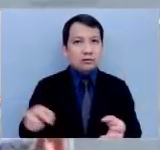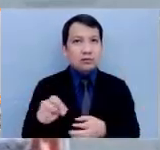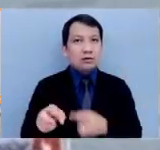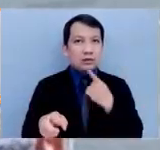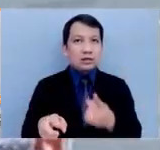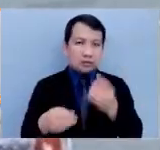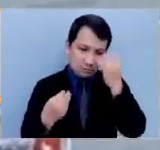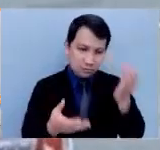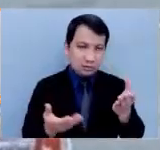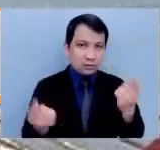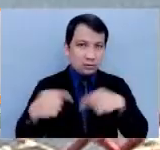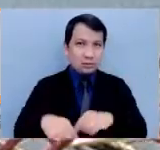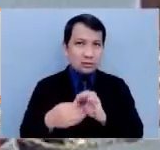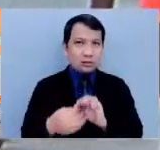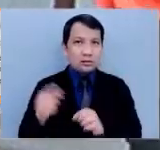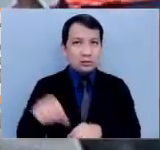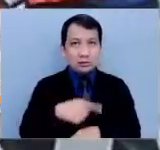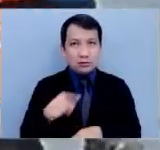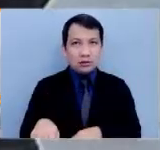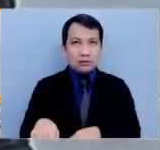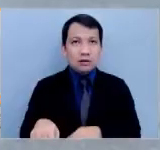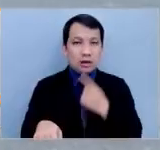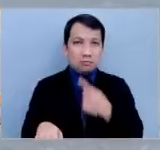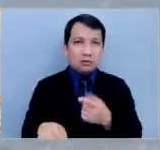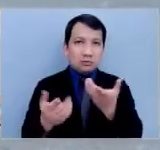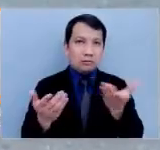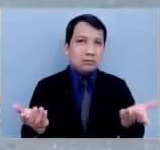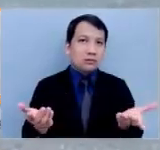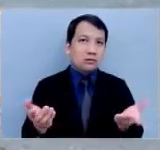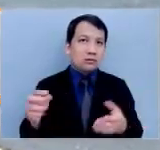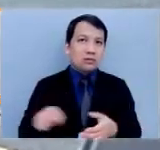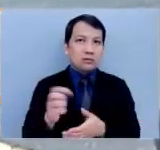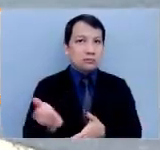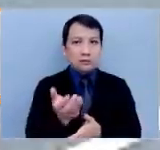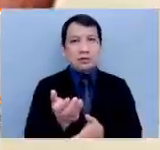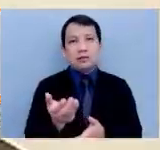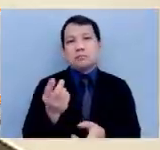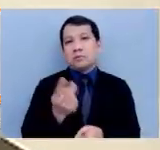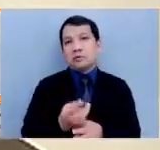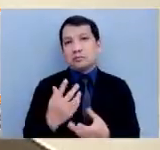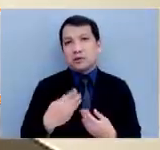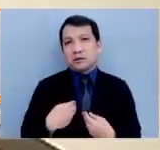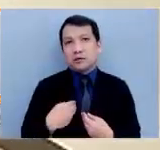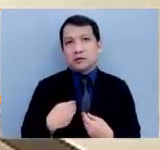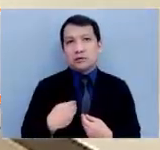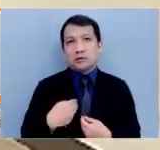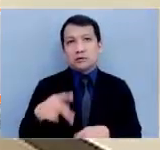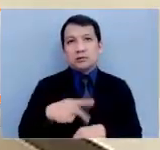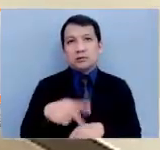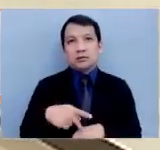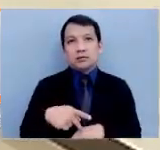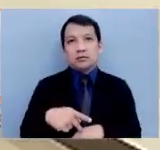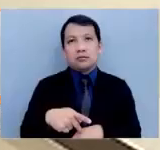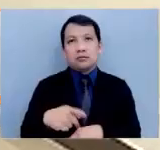kami pumunta dito dahil cancel po pala ang biyahe ng barko. Aminado naman ng Philippine Ports Authority na tali ang kanilang